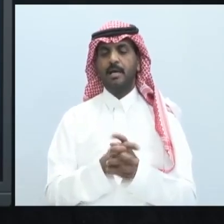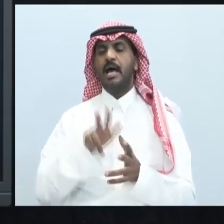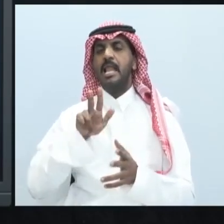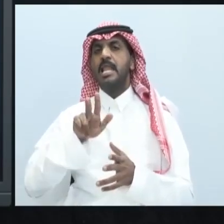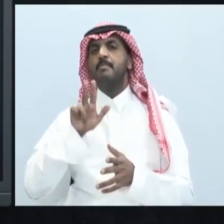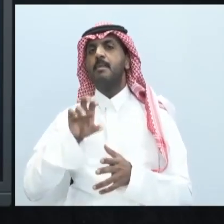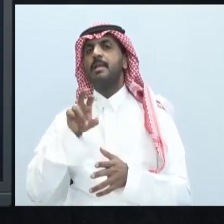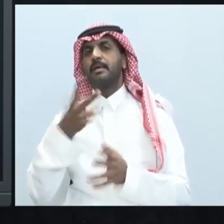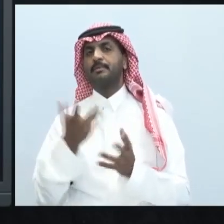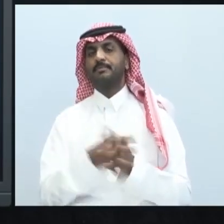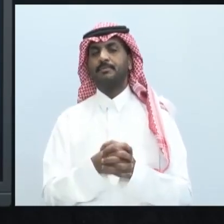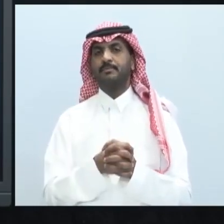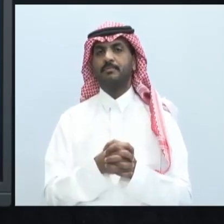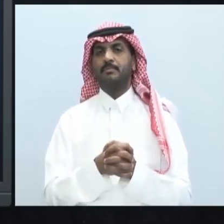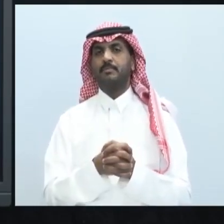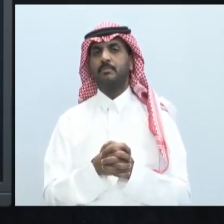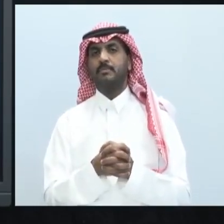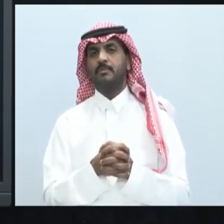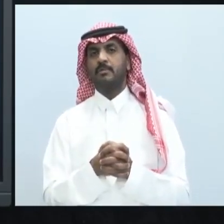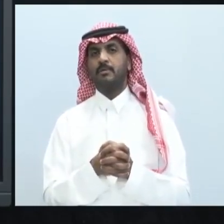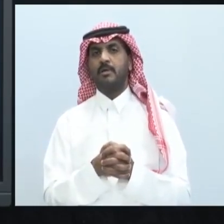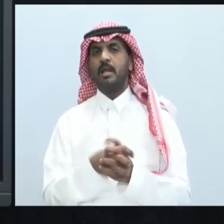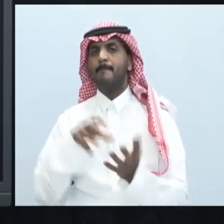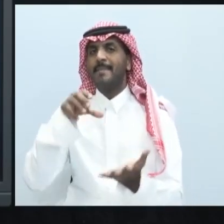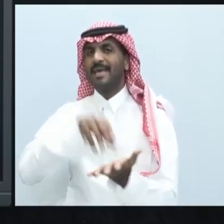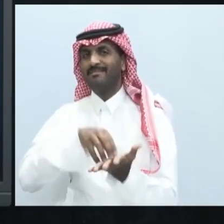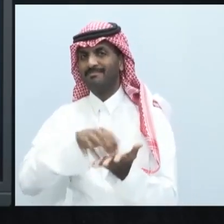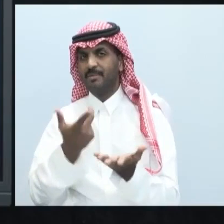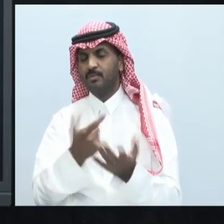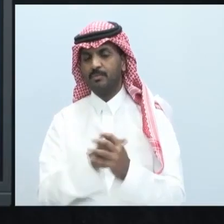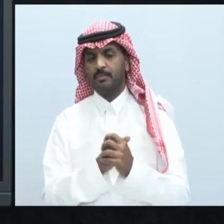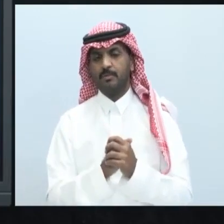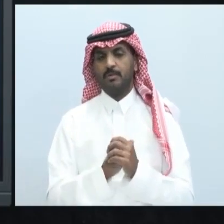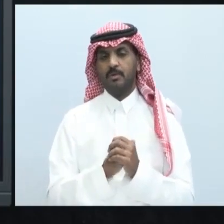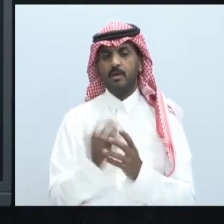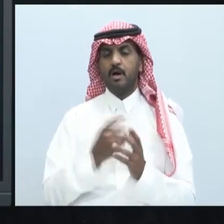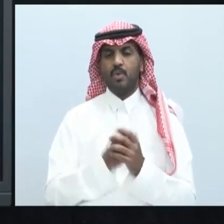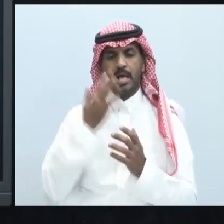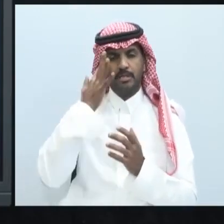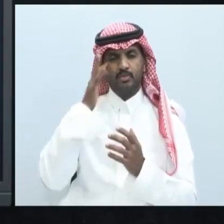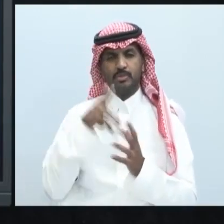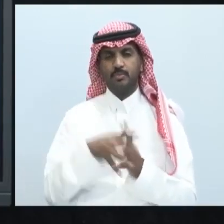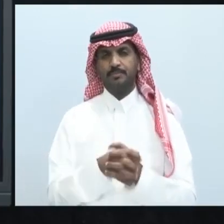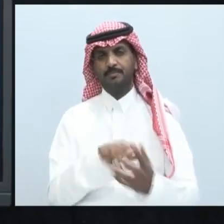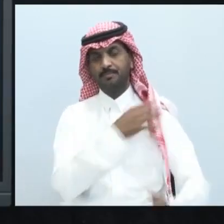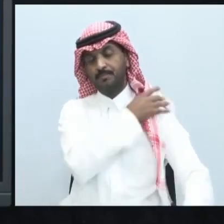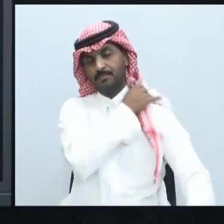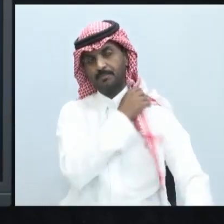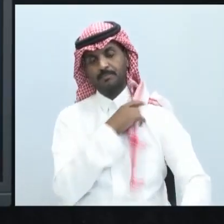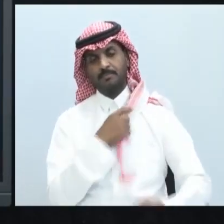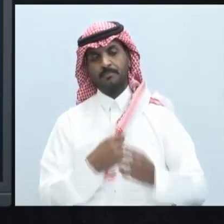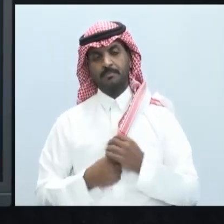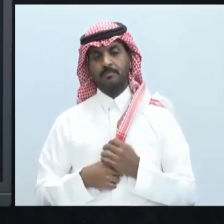ما هي المملكه التي ينتمي لها الدب الامريكي الاسود او الدب الاسيوي الاسود اذا نجد ان